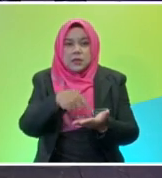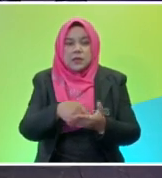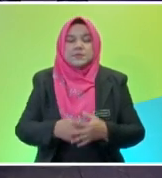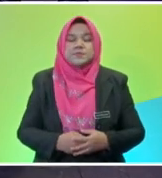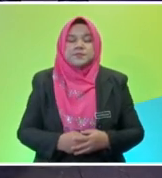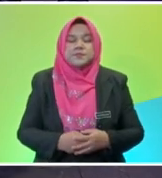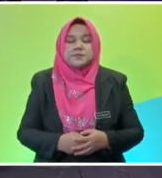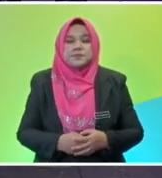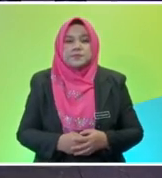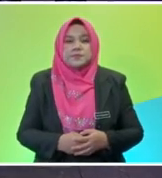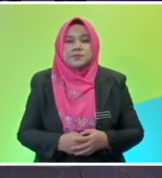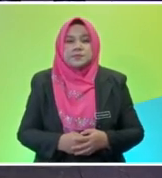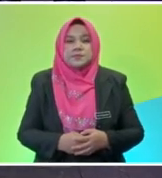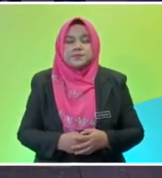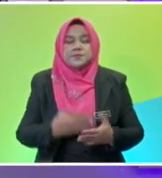sekarang